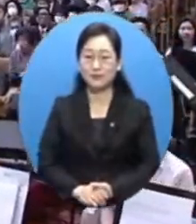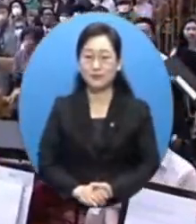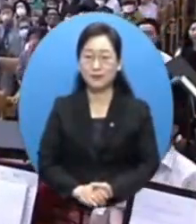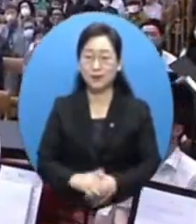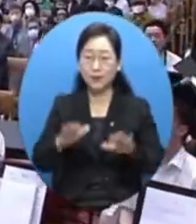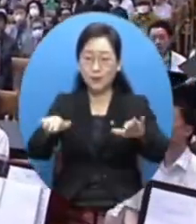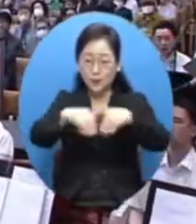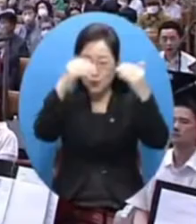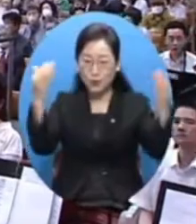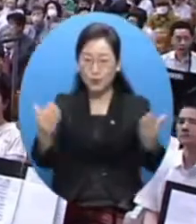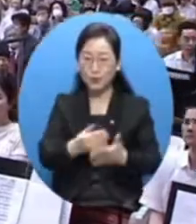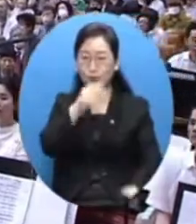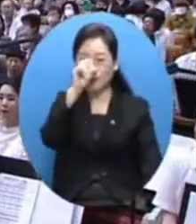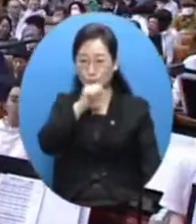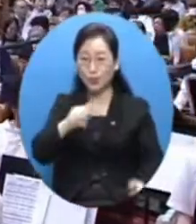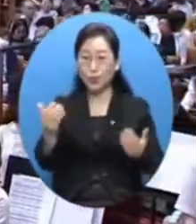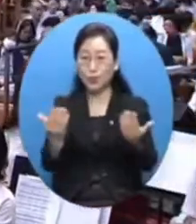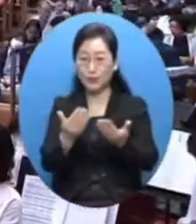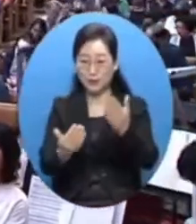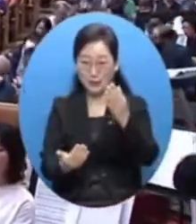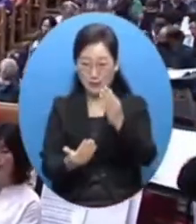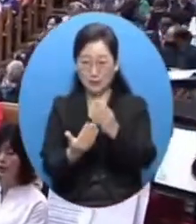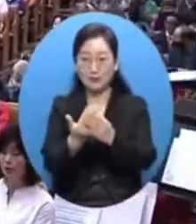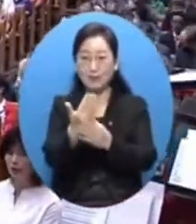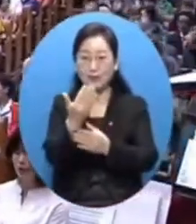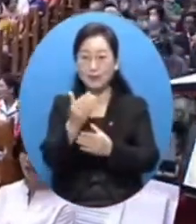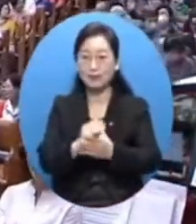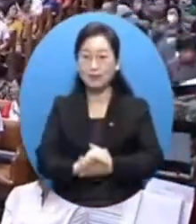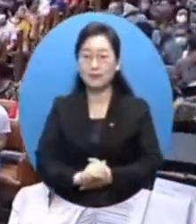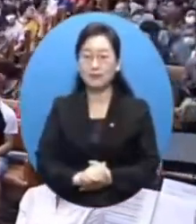오늘 우리 모두에게 좋은 일이 일어납니다.